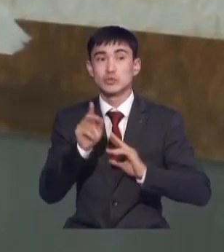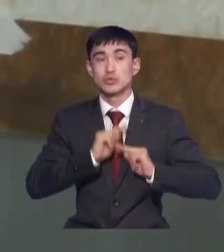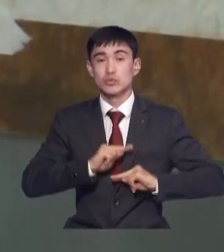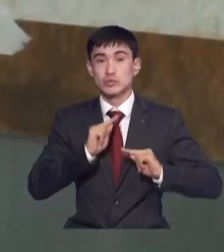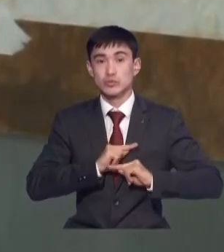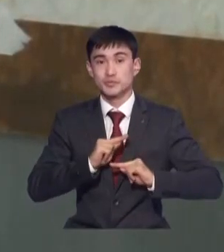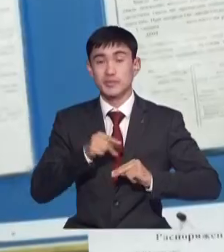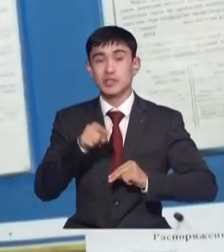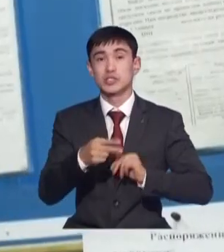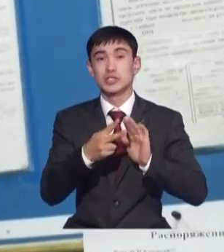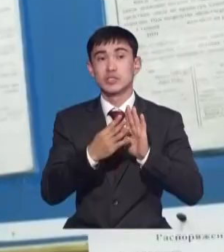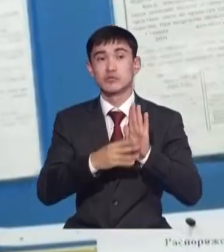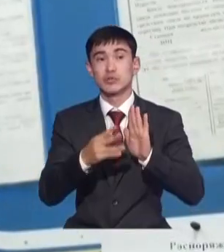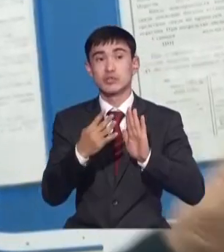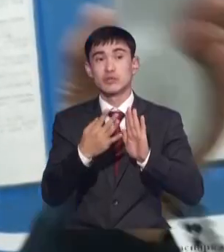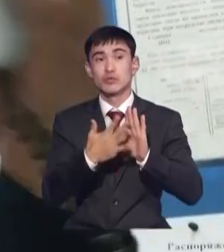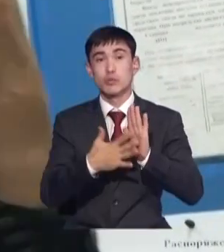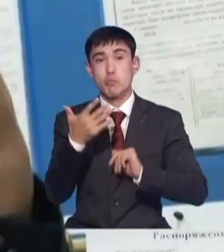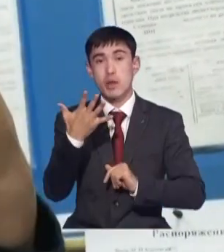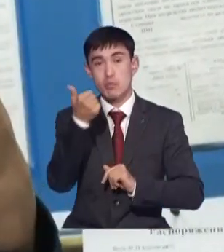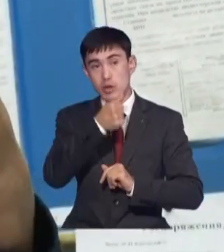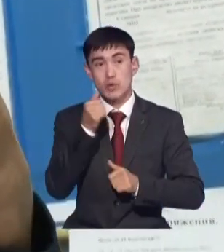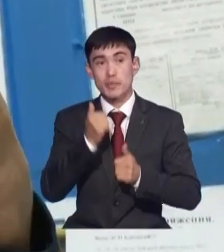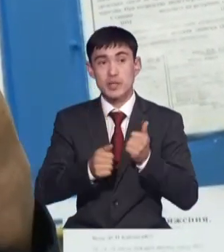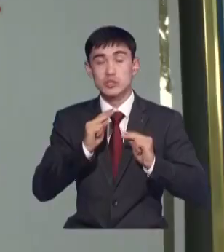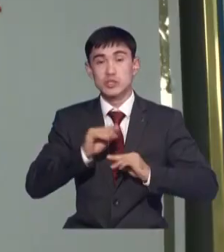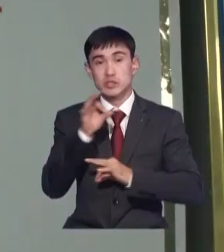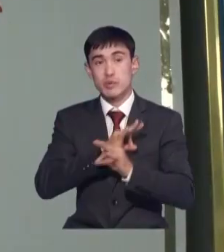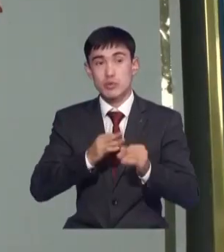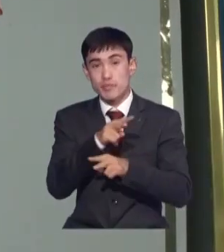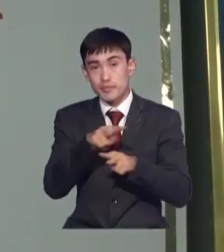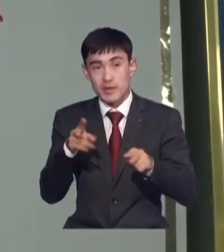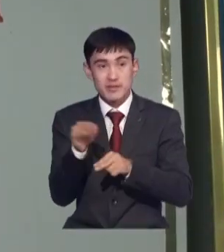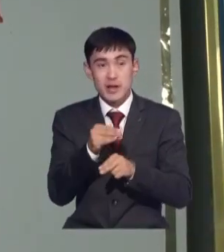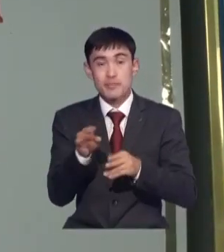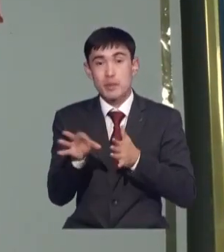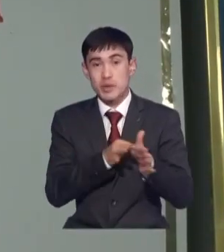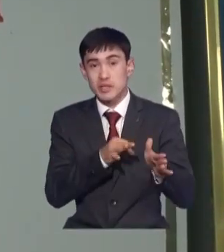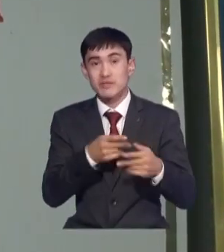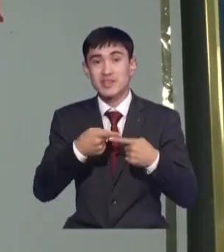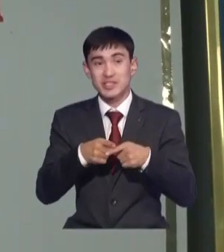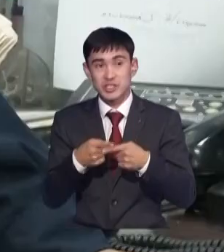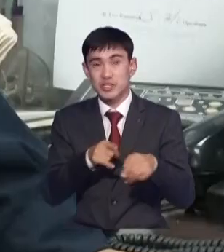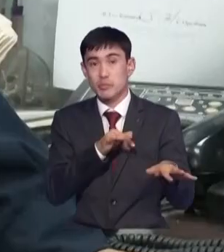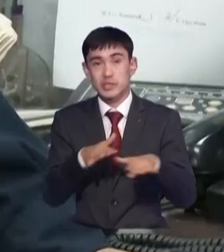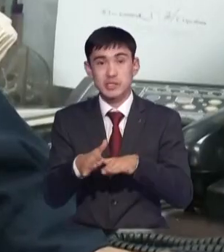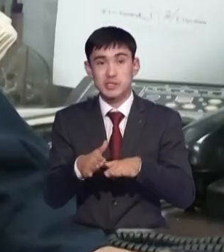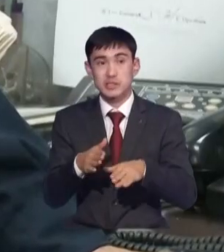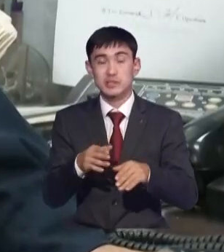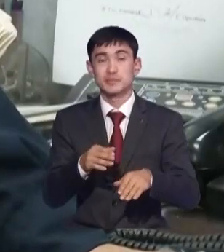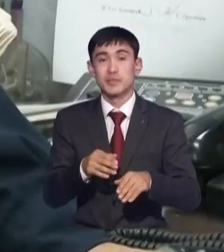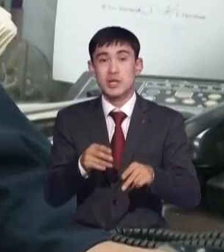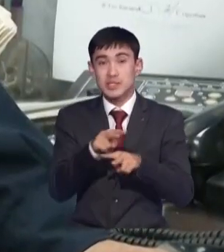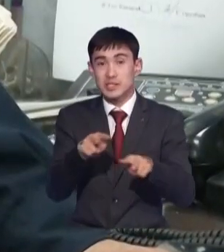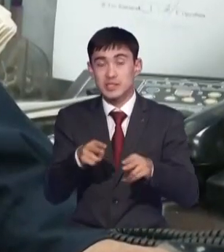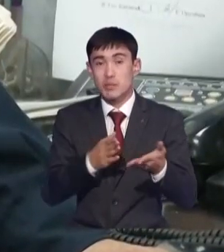трудовую деятельность в 1995 году. Каждую свою смену он курирует все оперативные и технические процессы на посту.